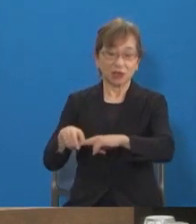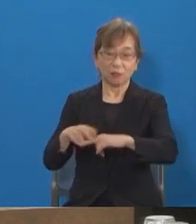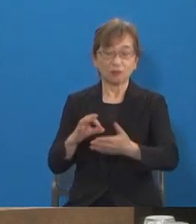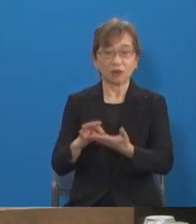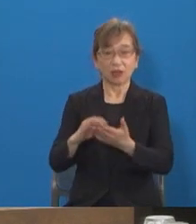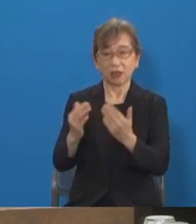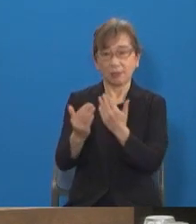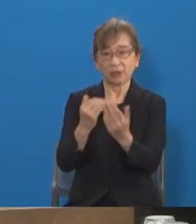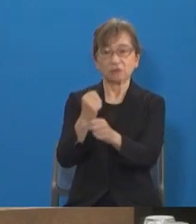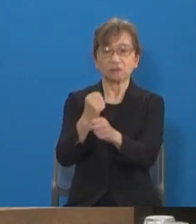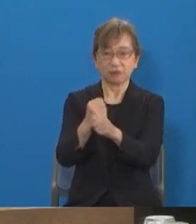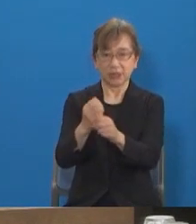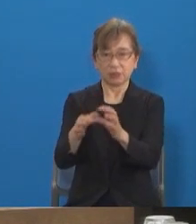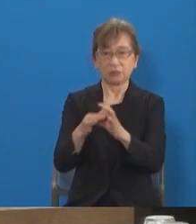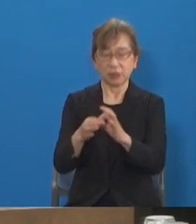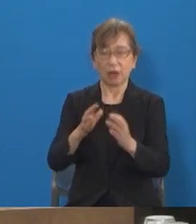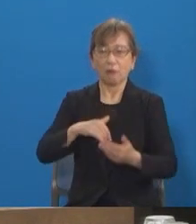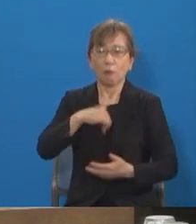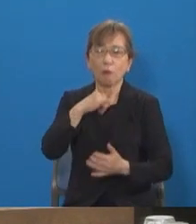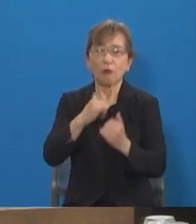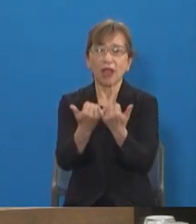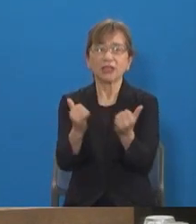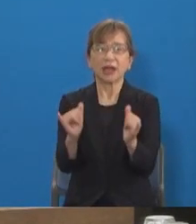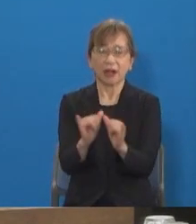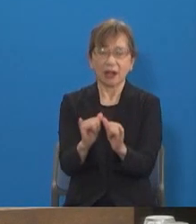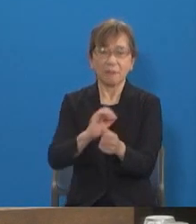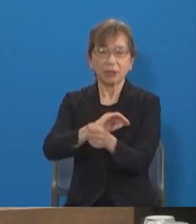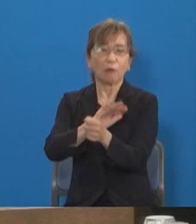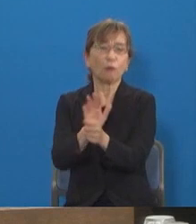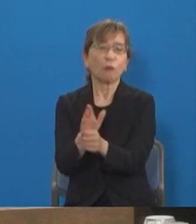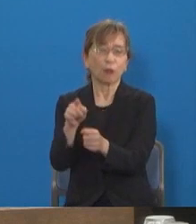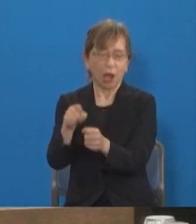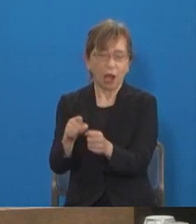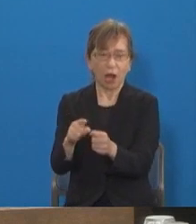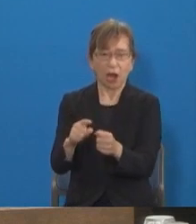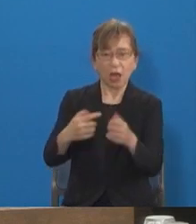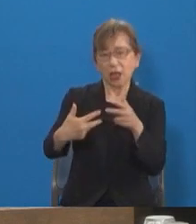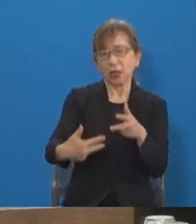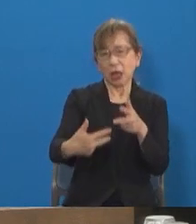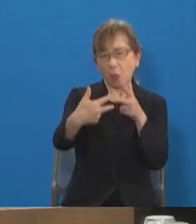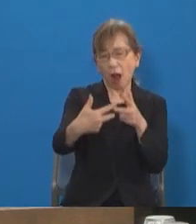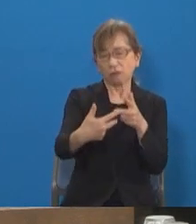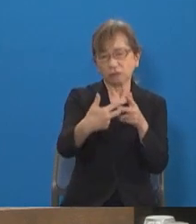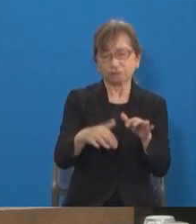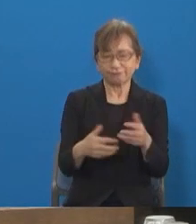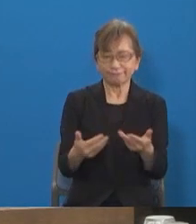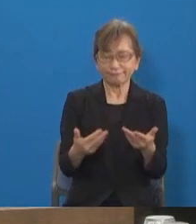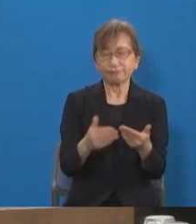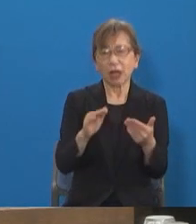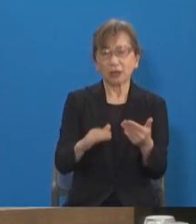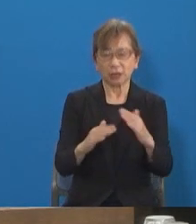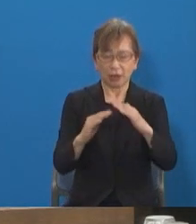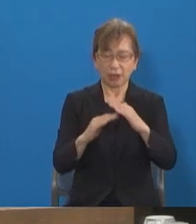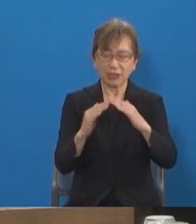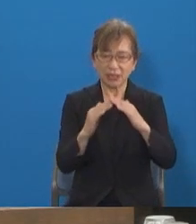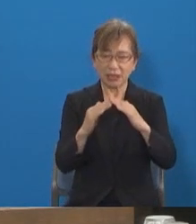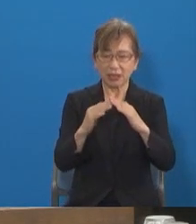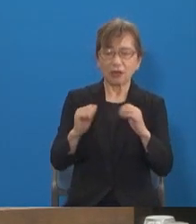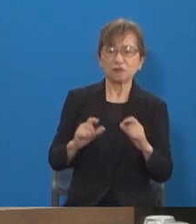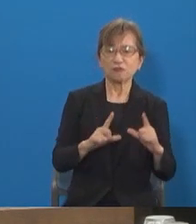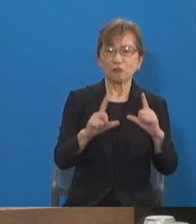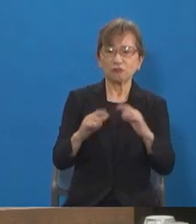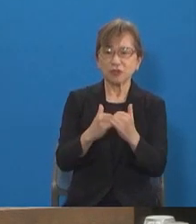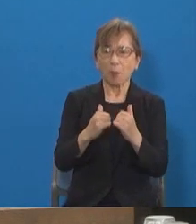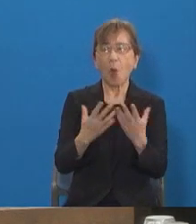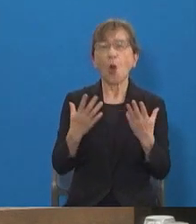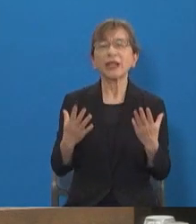します。超高齢社会、またコロナ禍でテレワークが進み、自宅で過ごす時間が長くなる人が増え、自